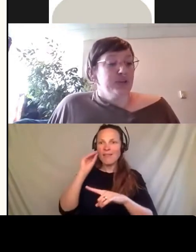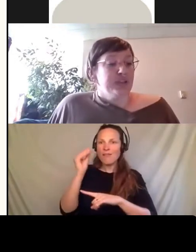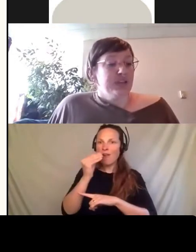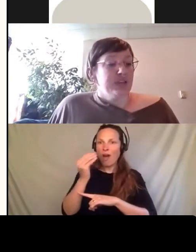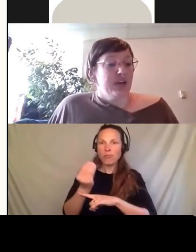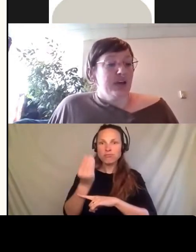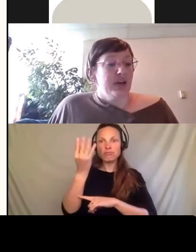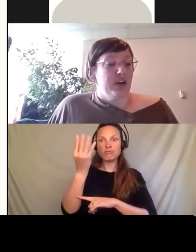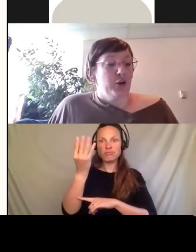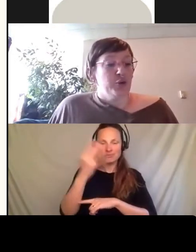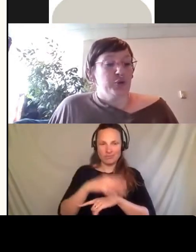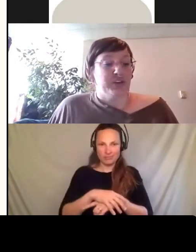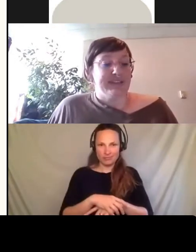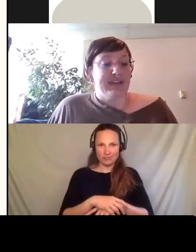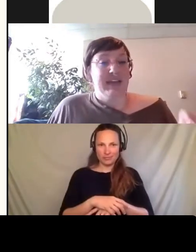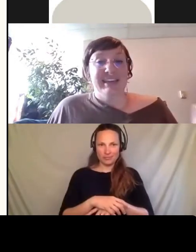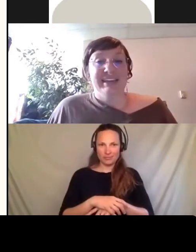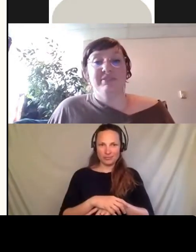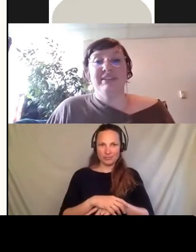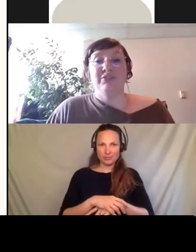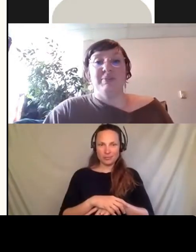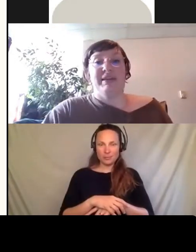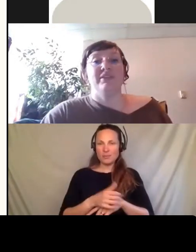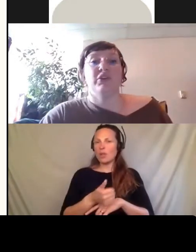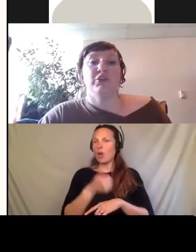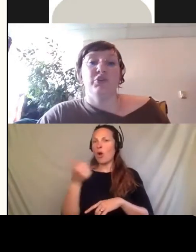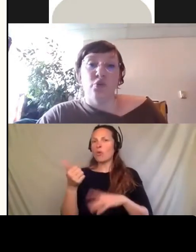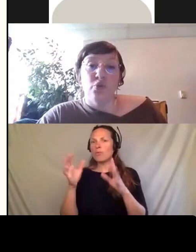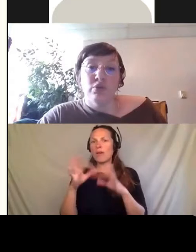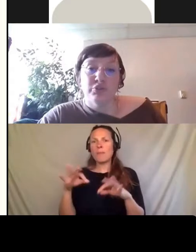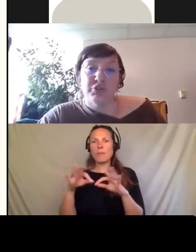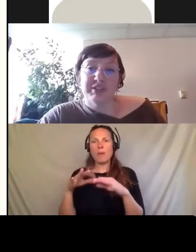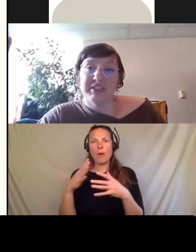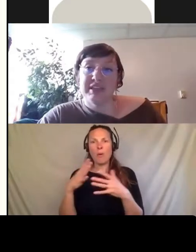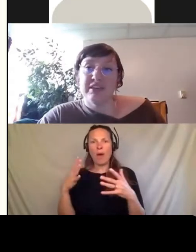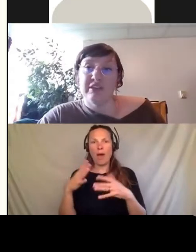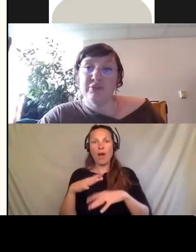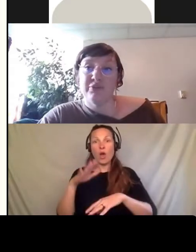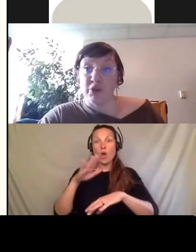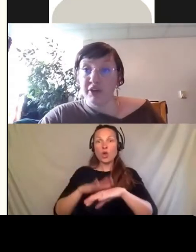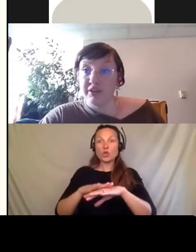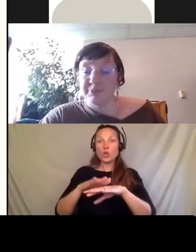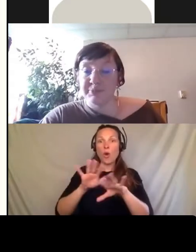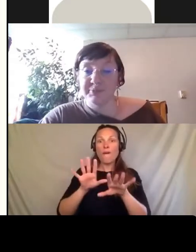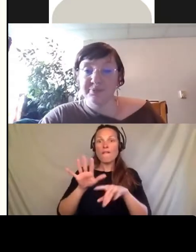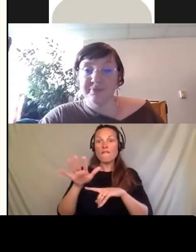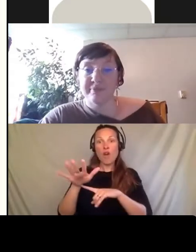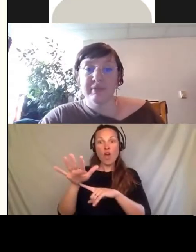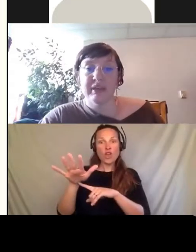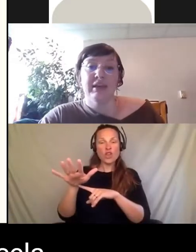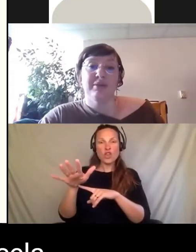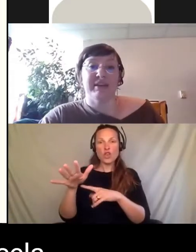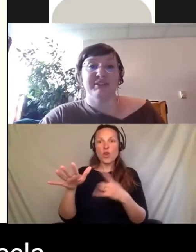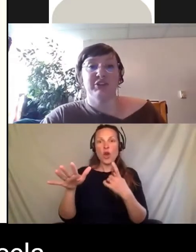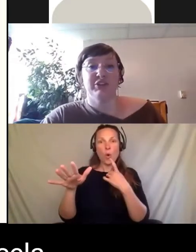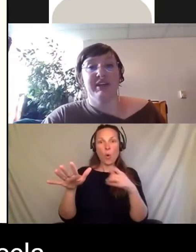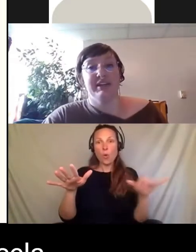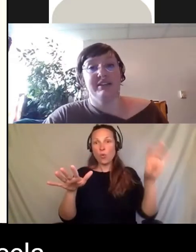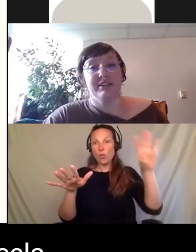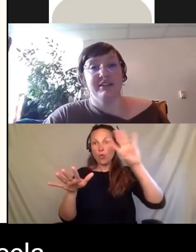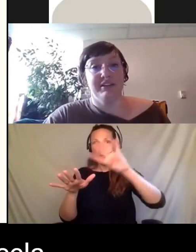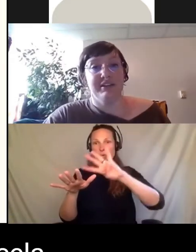Et donc, un autre détail, évitez de mettre de l'eau sur ses feuilles